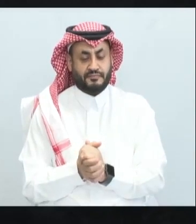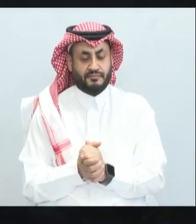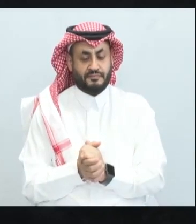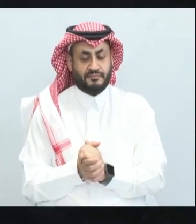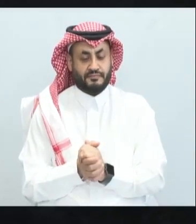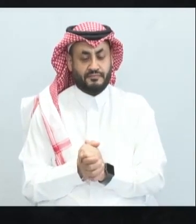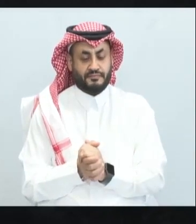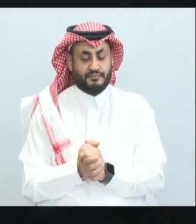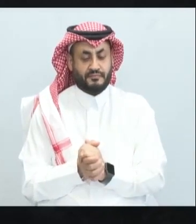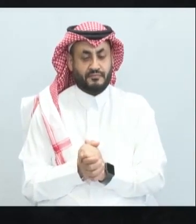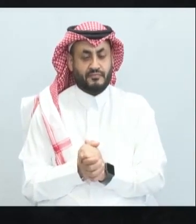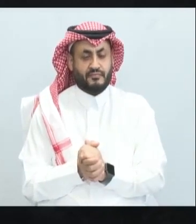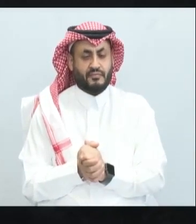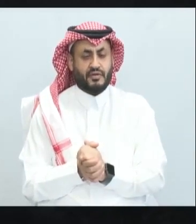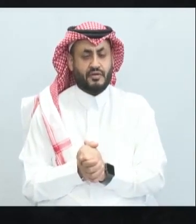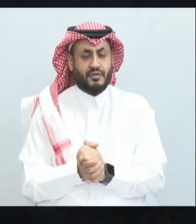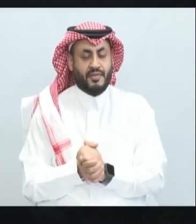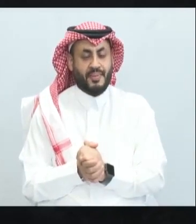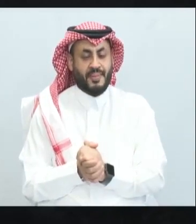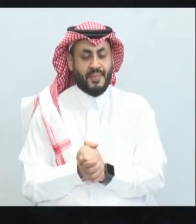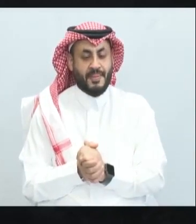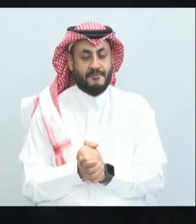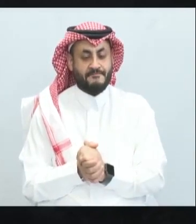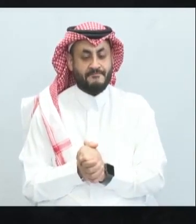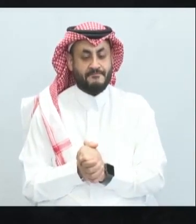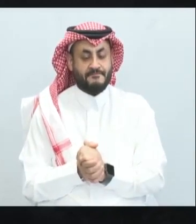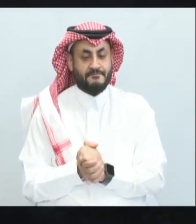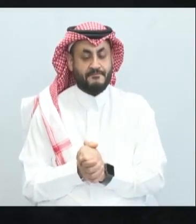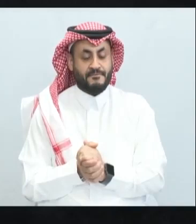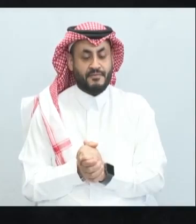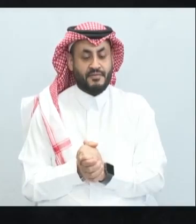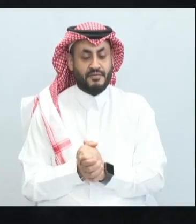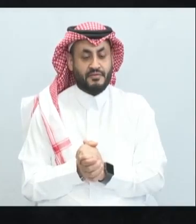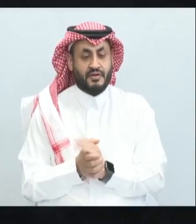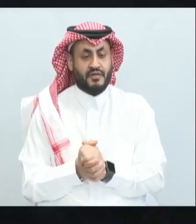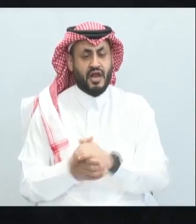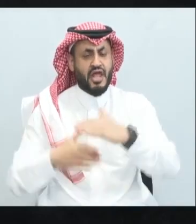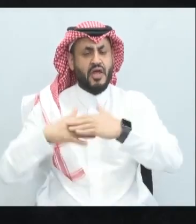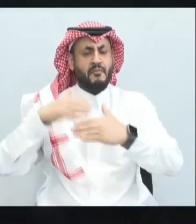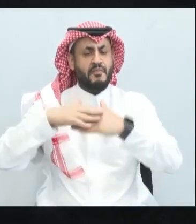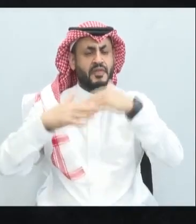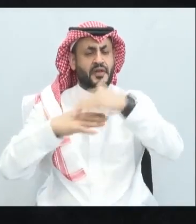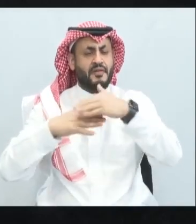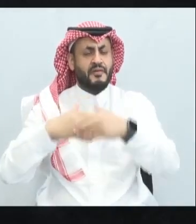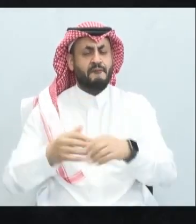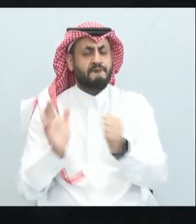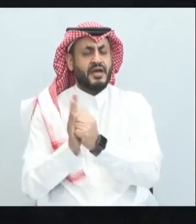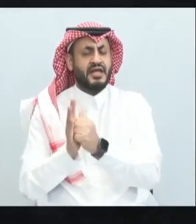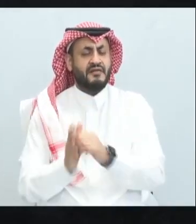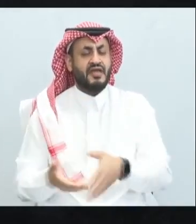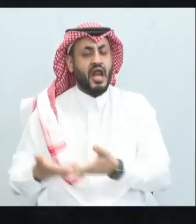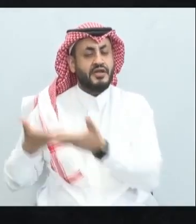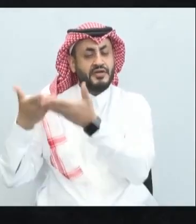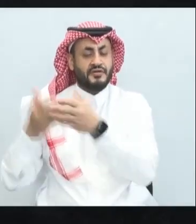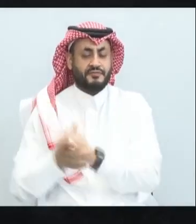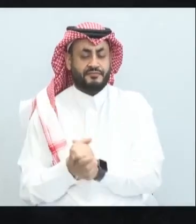الرواتب ما الفضل المترتب على ذلك ان الله يبني له بيتا في الجنه فعلى